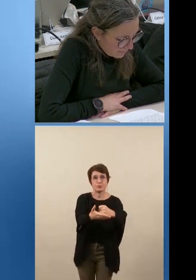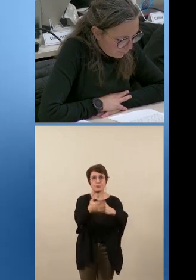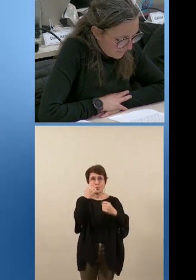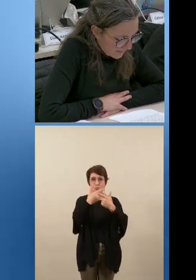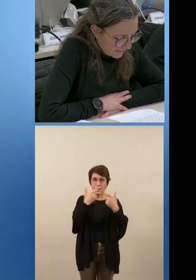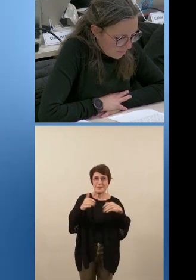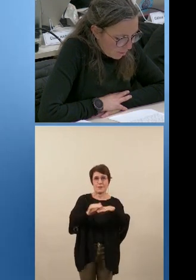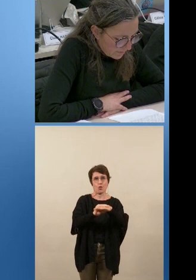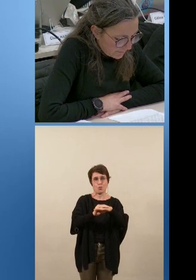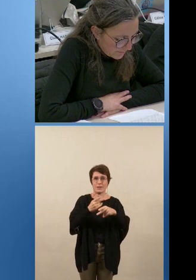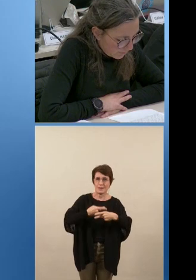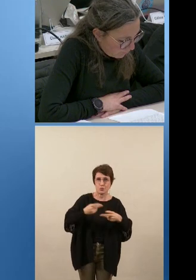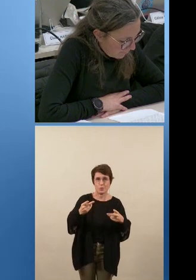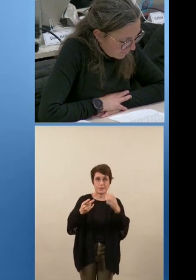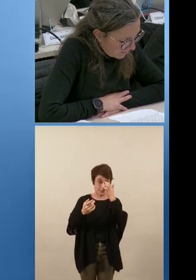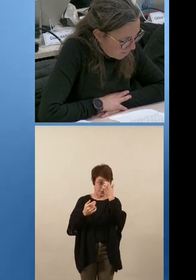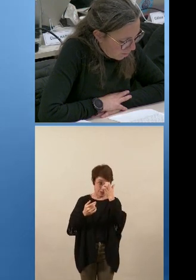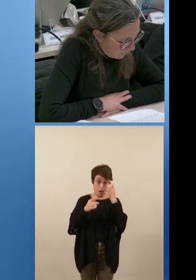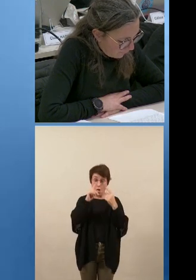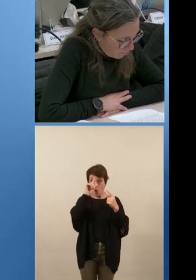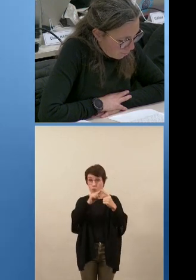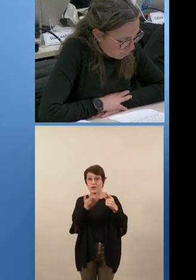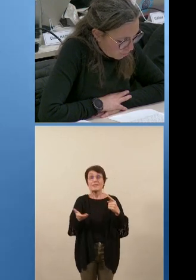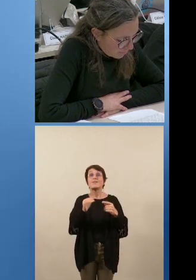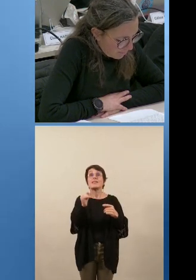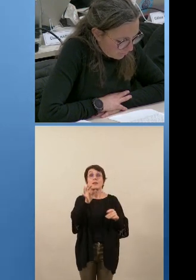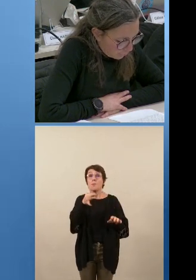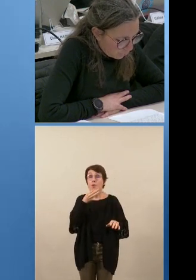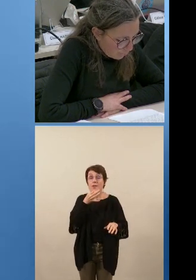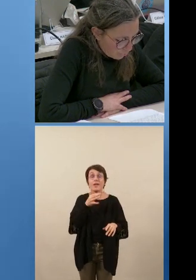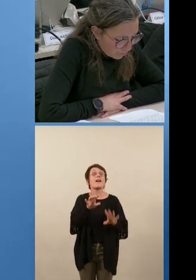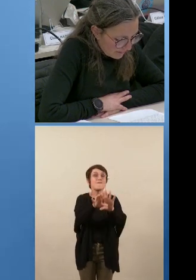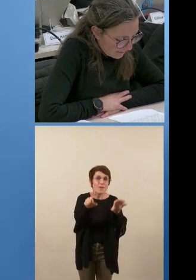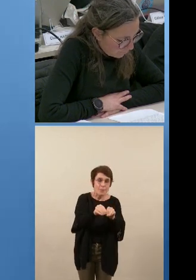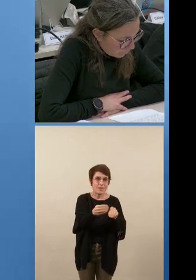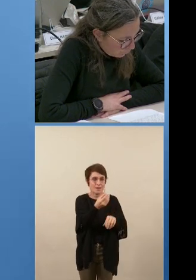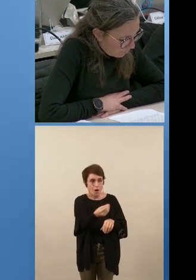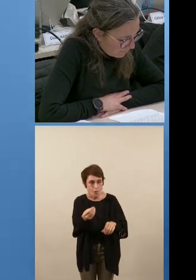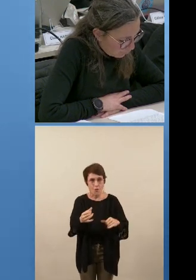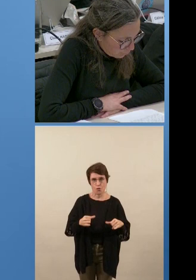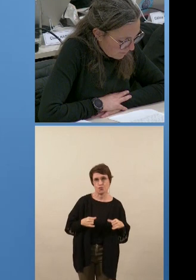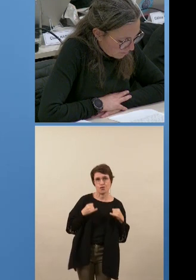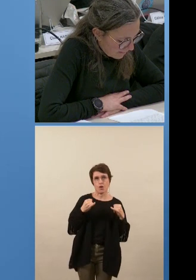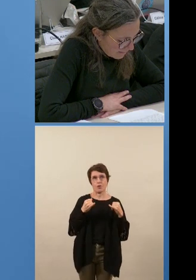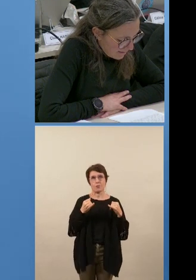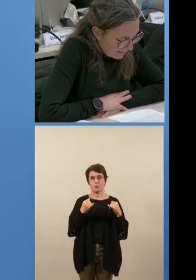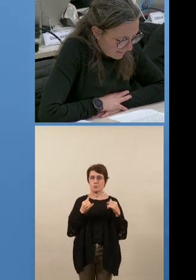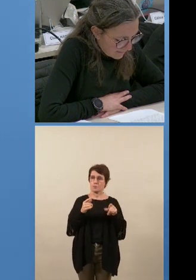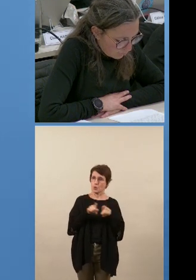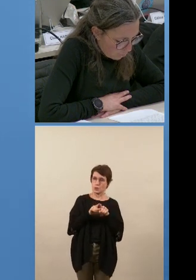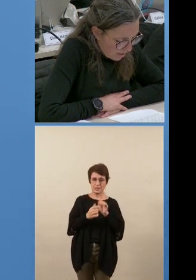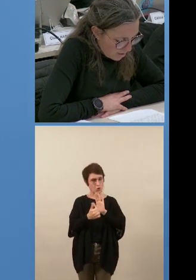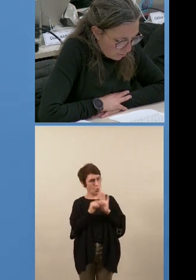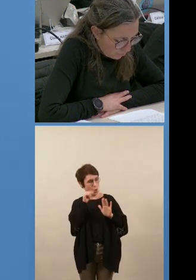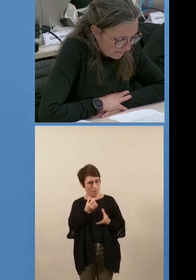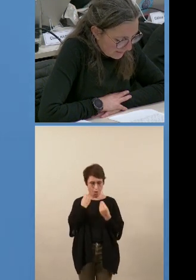politiques publiques en bénéficiant aux famill enfants jeunes dans de nombreux champs d'intervention comme la fonction parentale l'accès